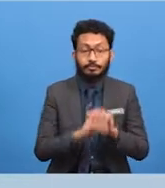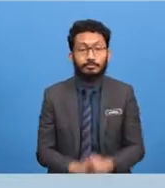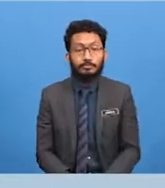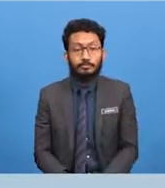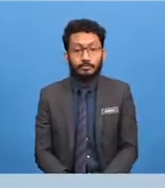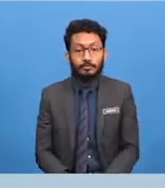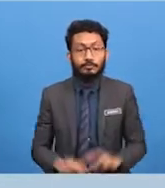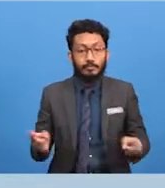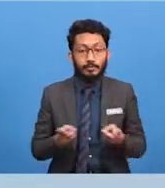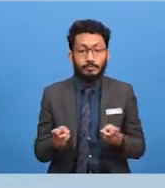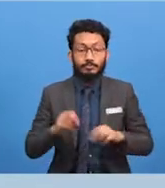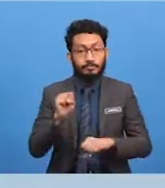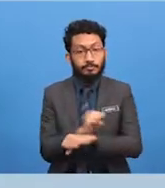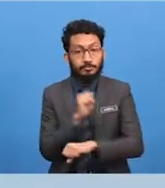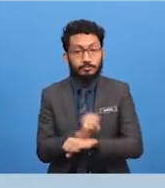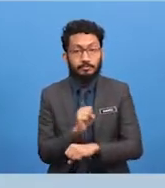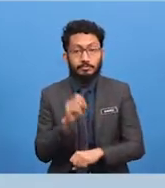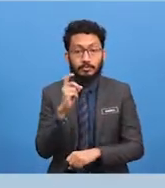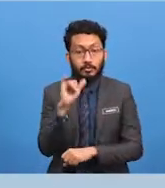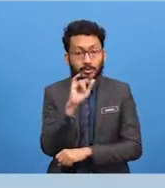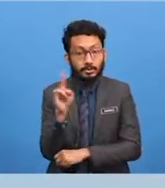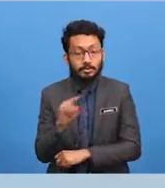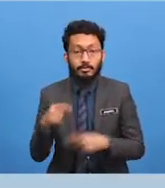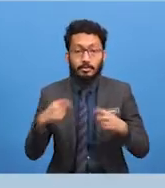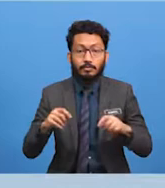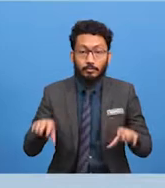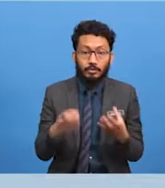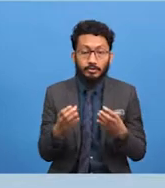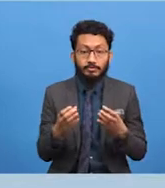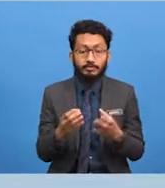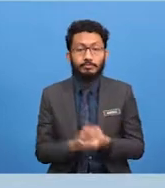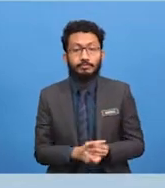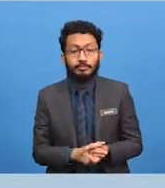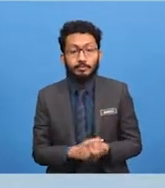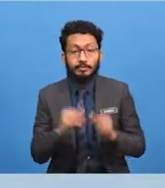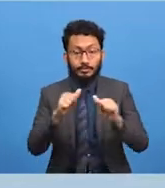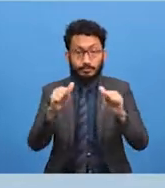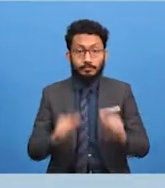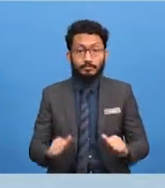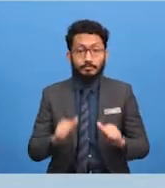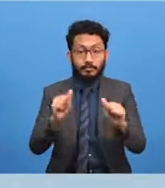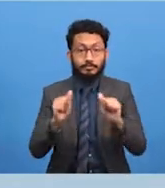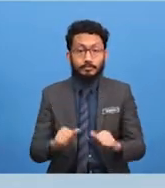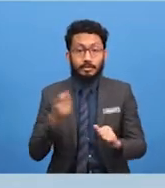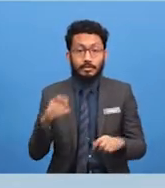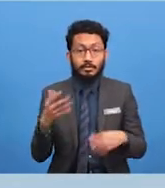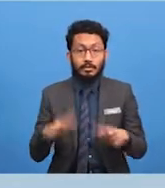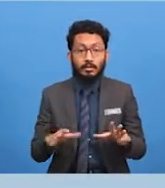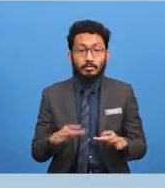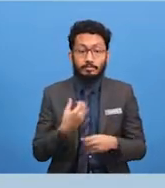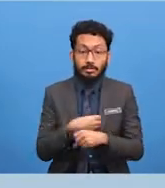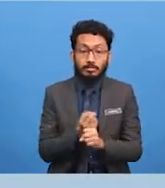pengurusan syarikat XYZ telah membuat penilaian ke atas alternatif-alternatif yang dibentuk